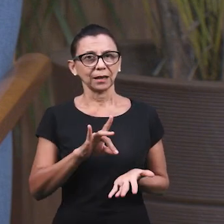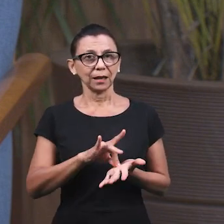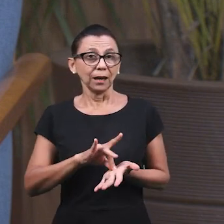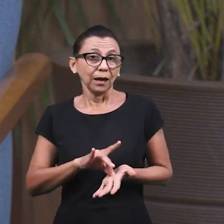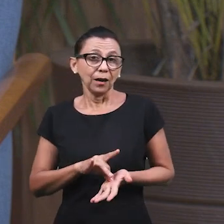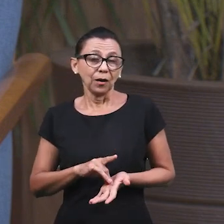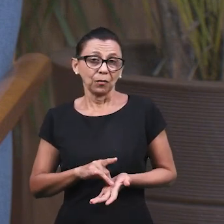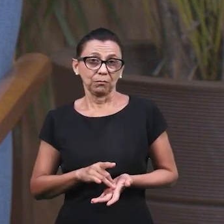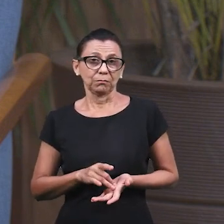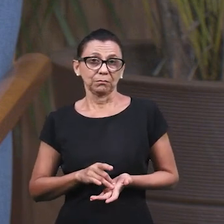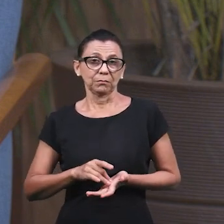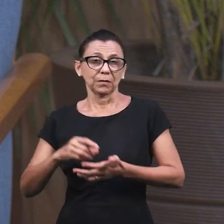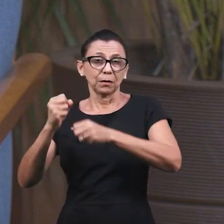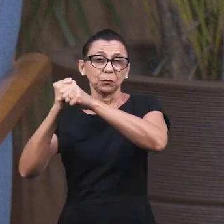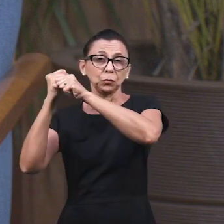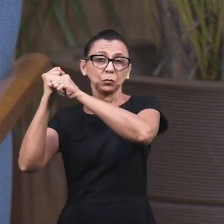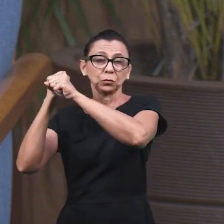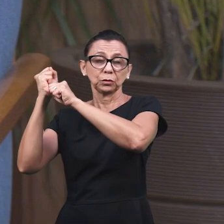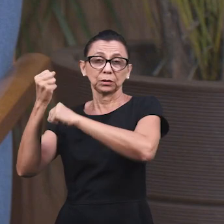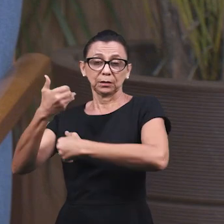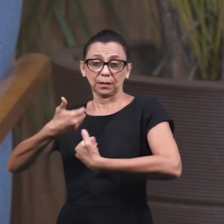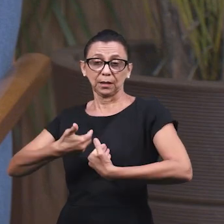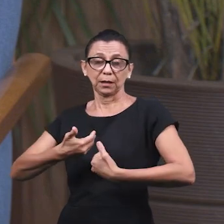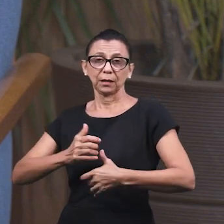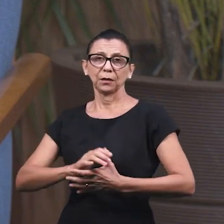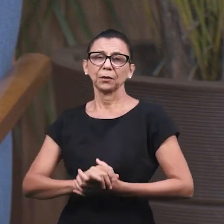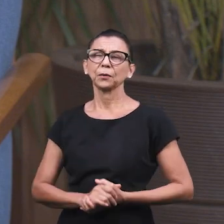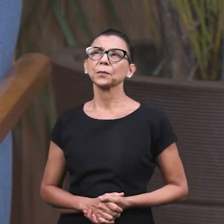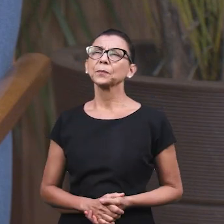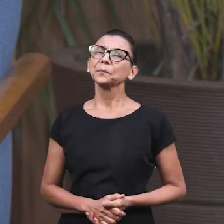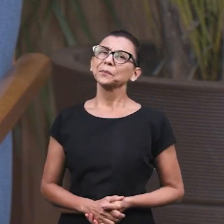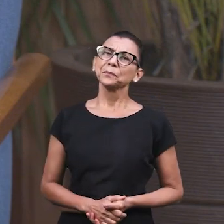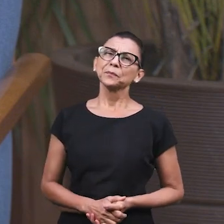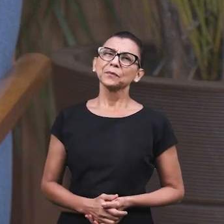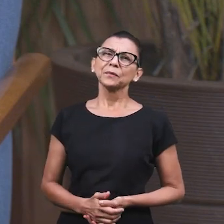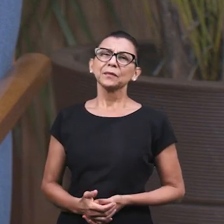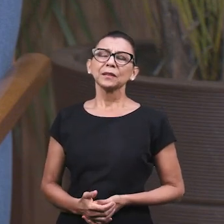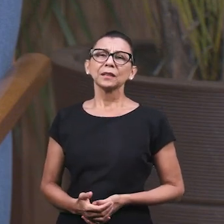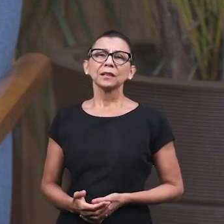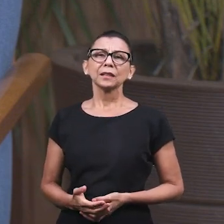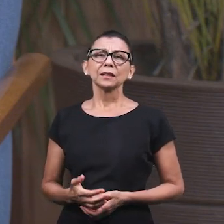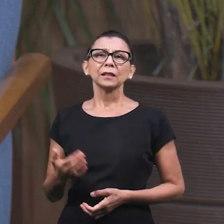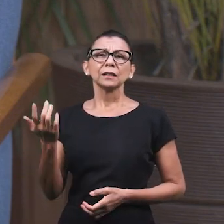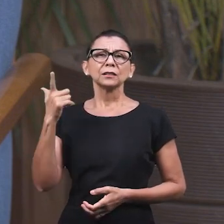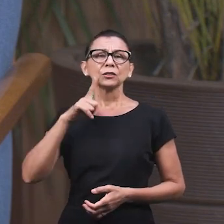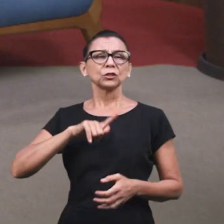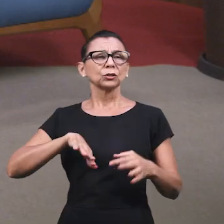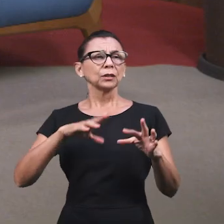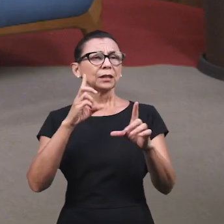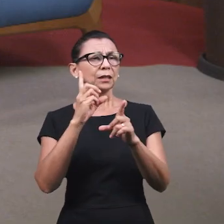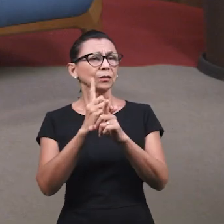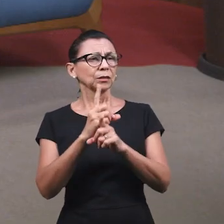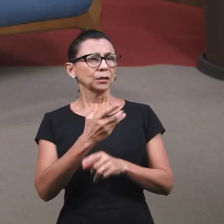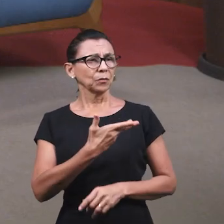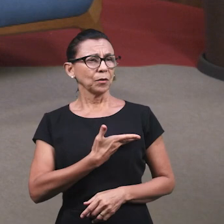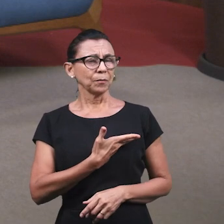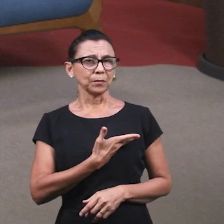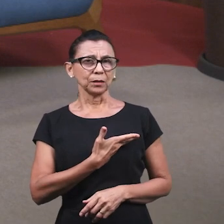expérience vécue par moi il y a plusieurs années quand j'ai retrouvé un ami